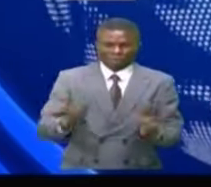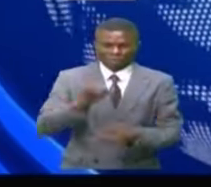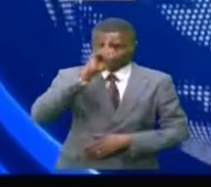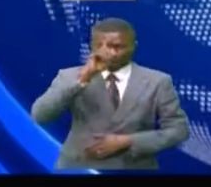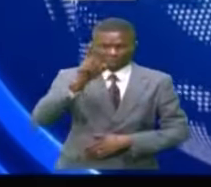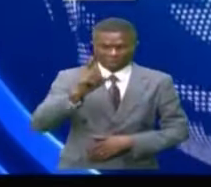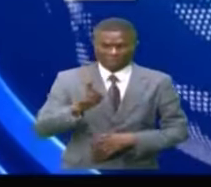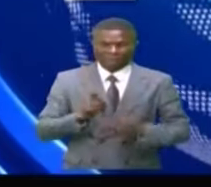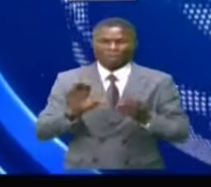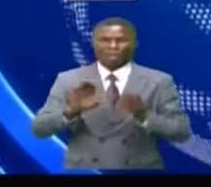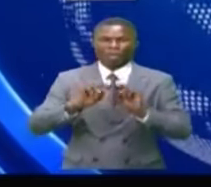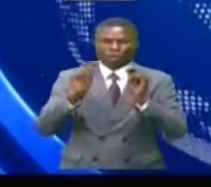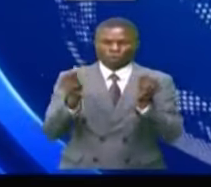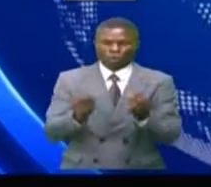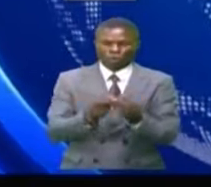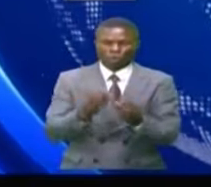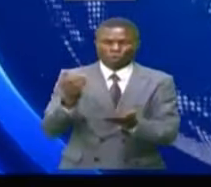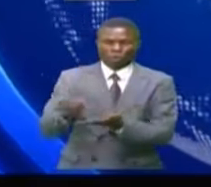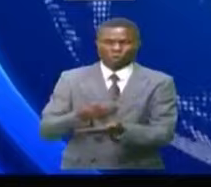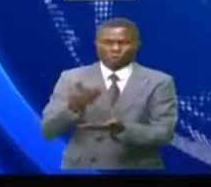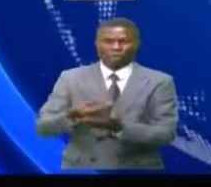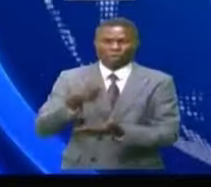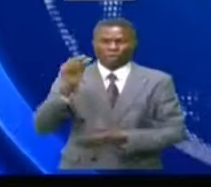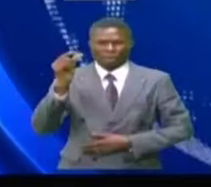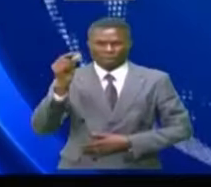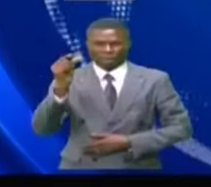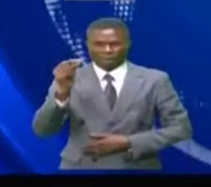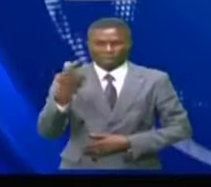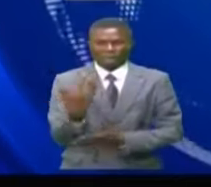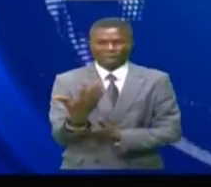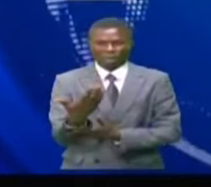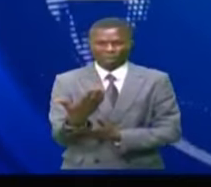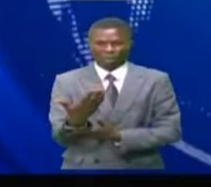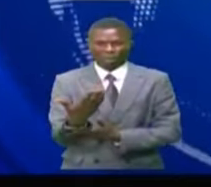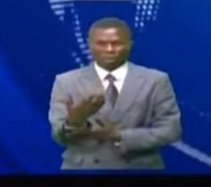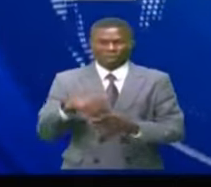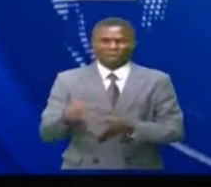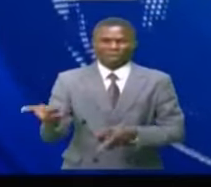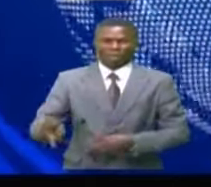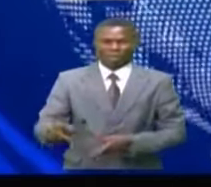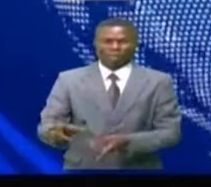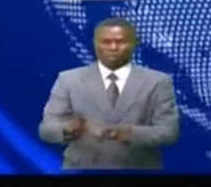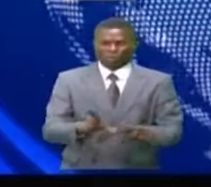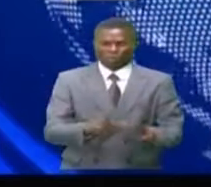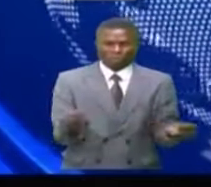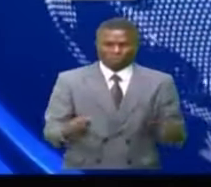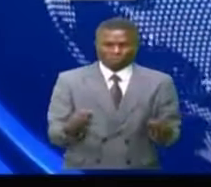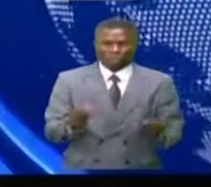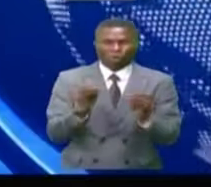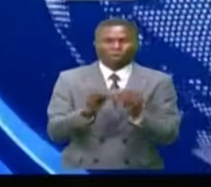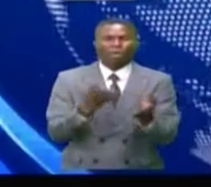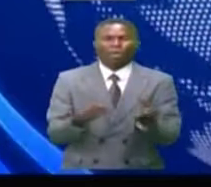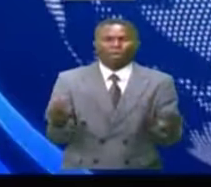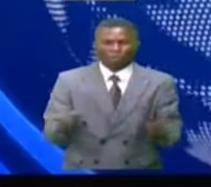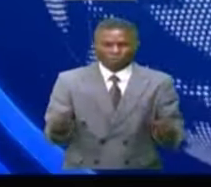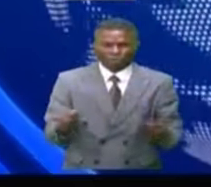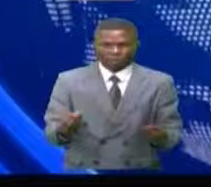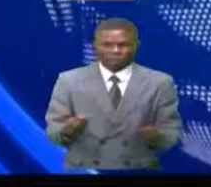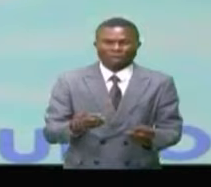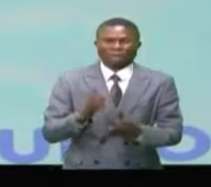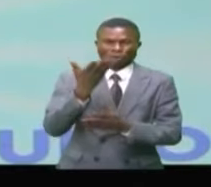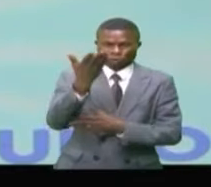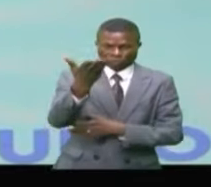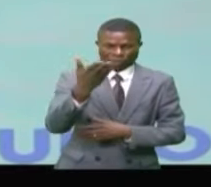de coopérative d'exploitation de minerais artisanaux de la dite province. Le pourquoi de cette rencontre dans ces